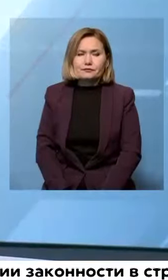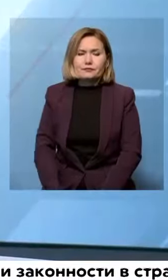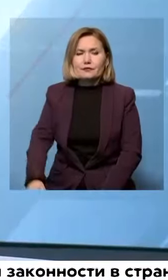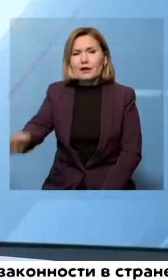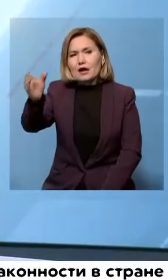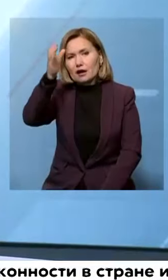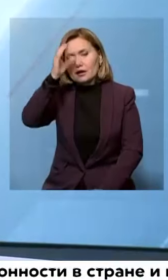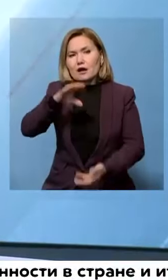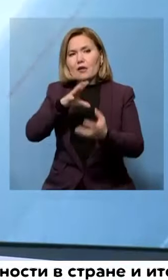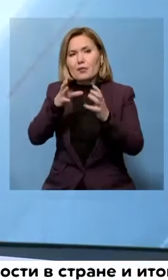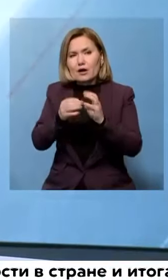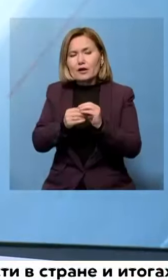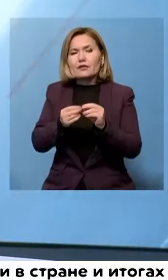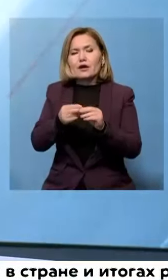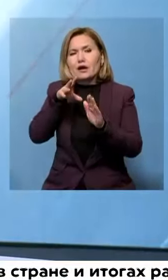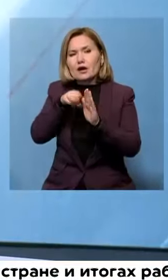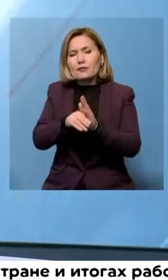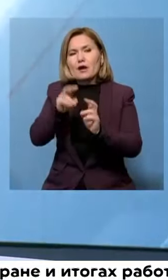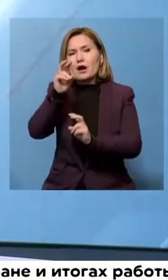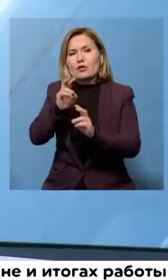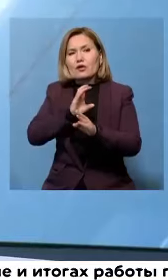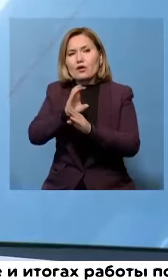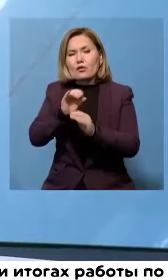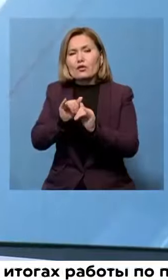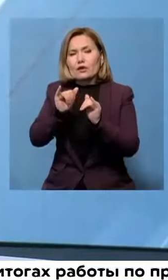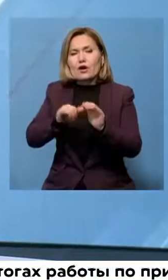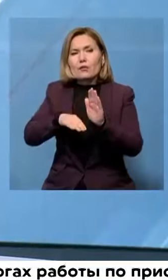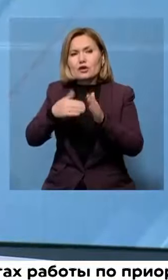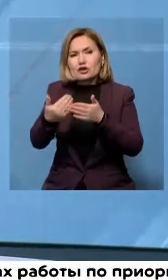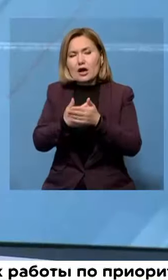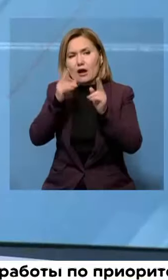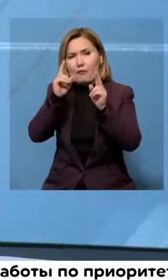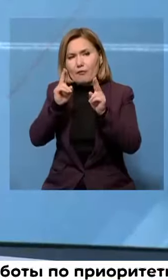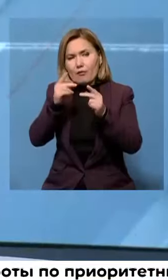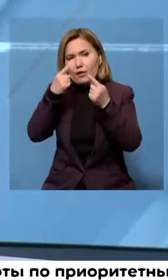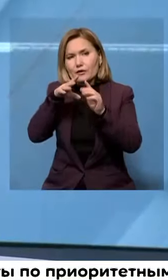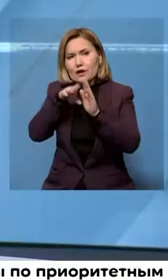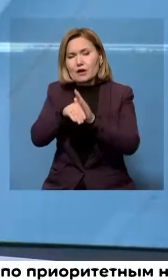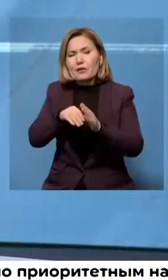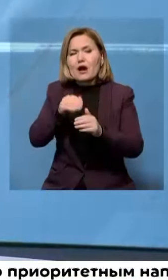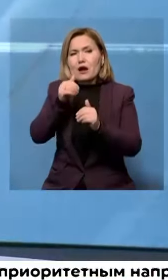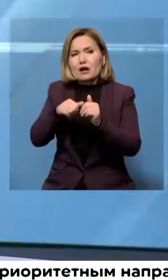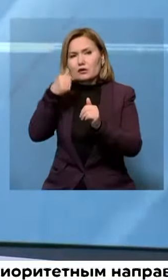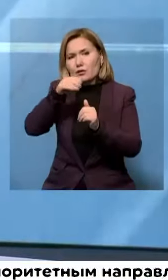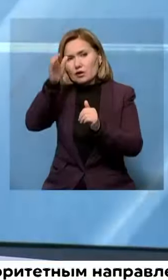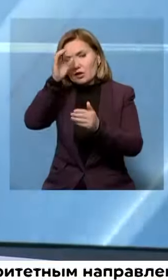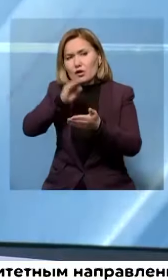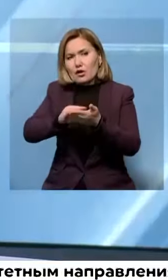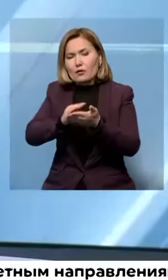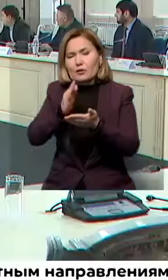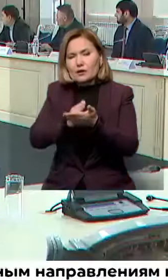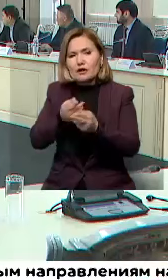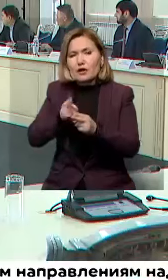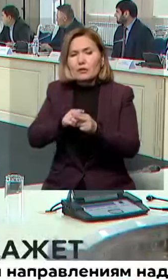Ғылыми нәтижелерді өндіріске енгізудің жаңа механизмі керек. Өйткені жылына жүздеген диссертациялар жазылып, кәдеге аспай қалып жатыр.